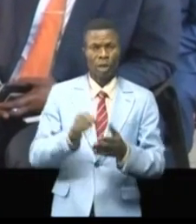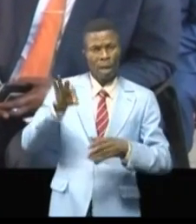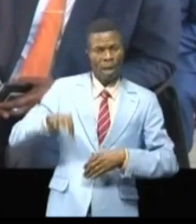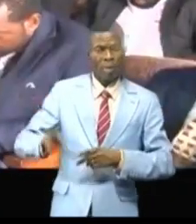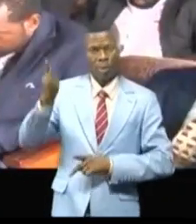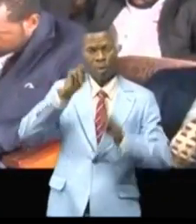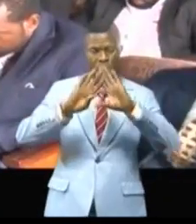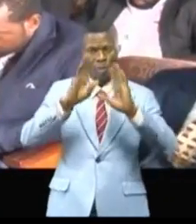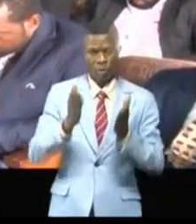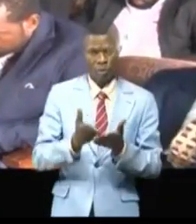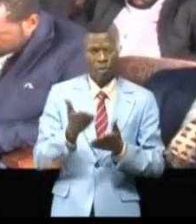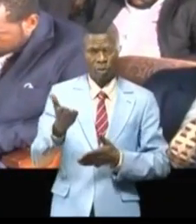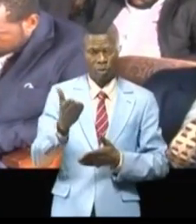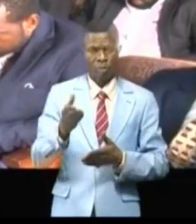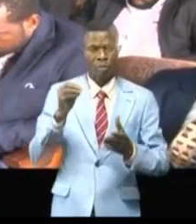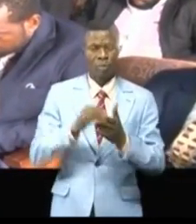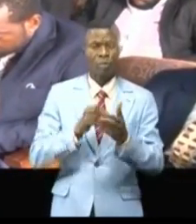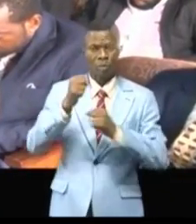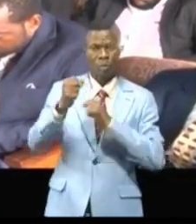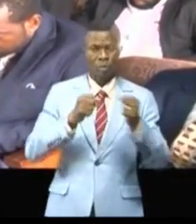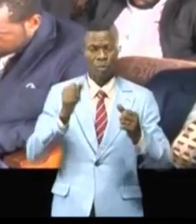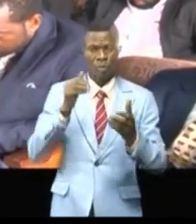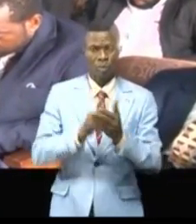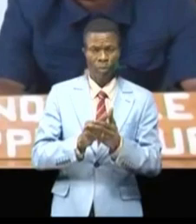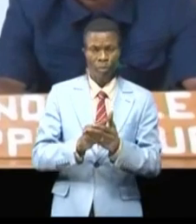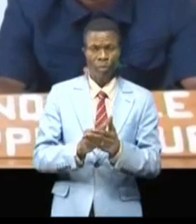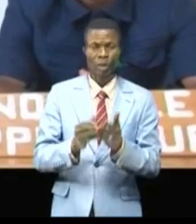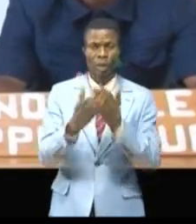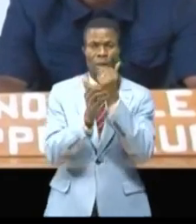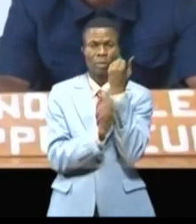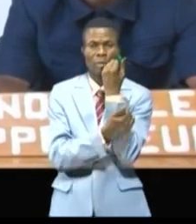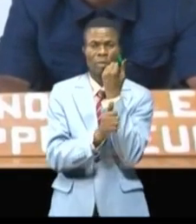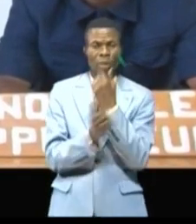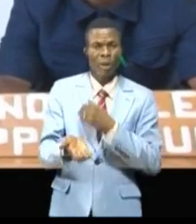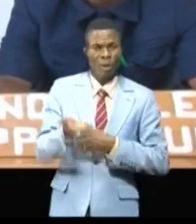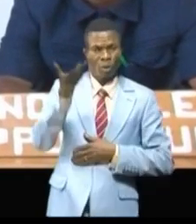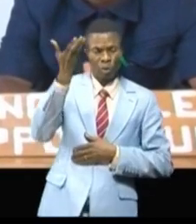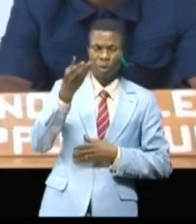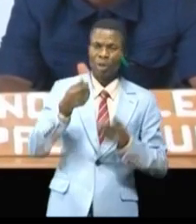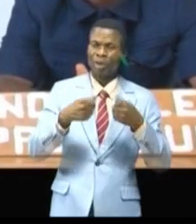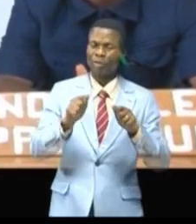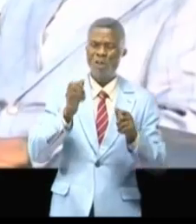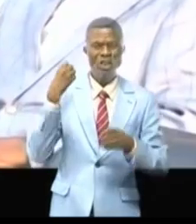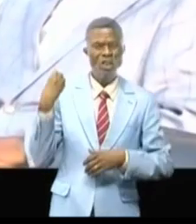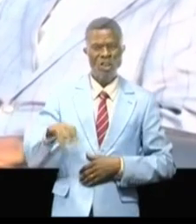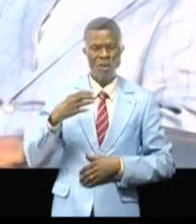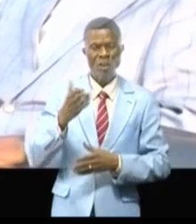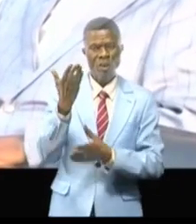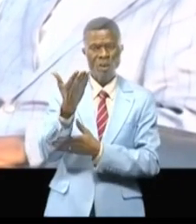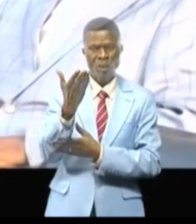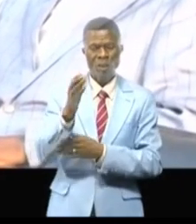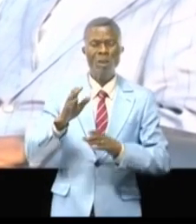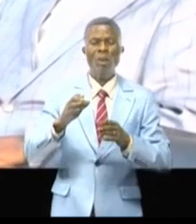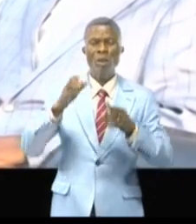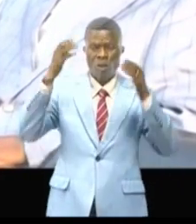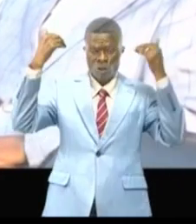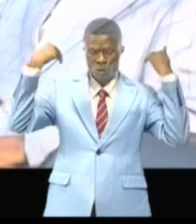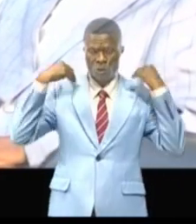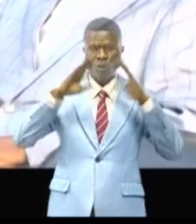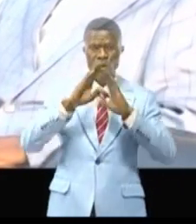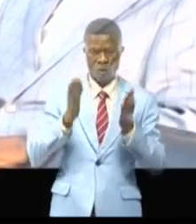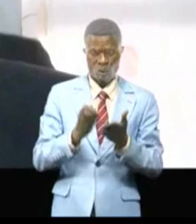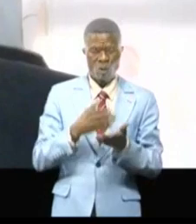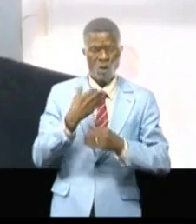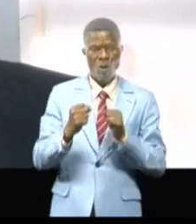cette province. Outre la lutte contre la hausse du prix de maïs, l'honorable Stéphane demande et recommande à l'exécutif provincial de